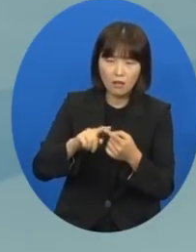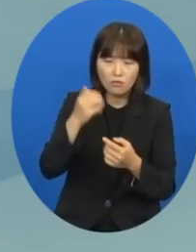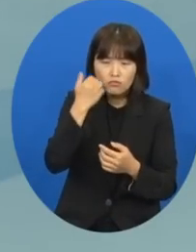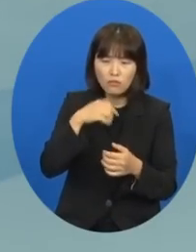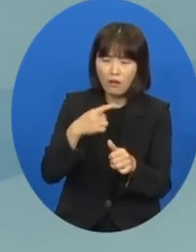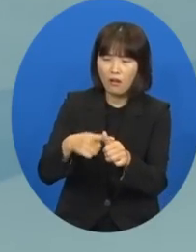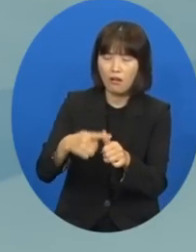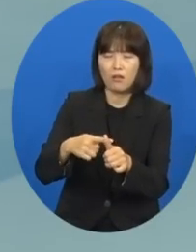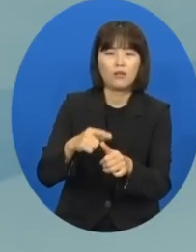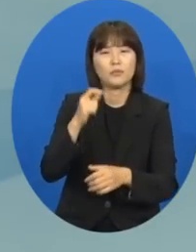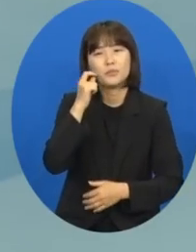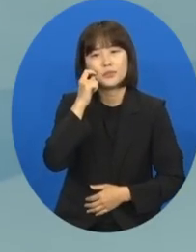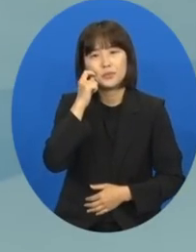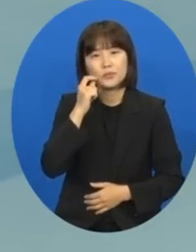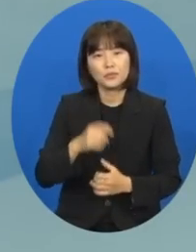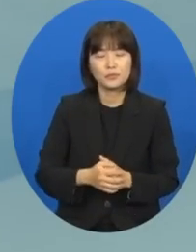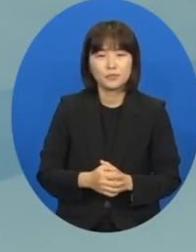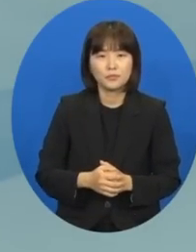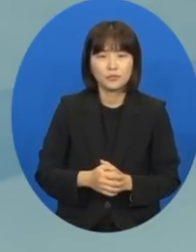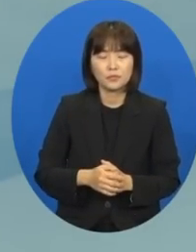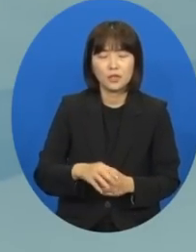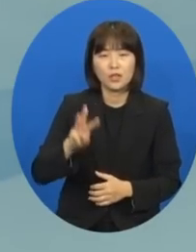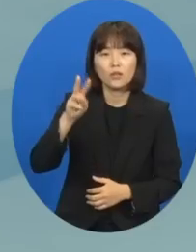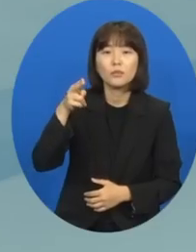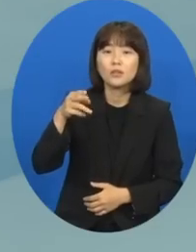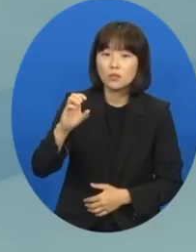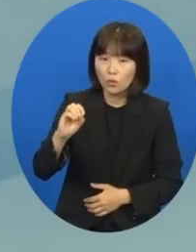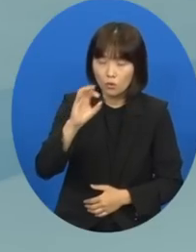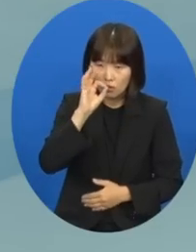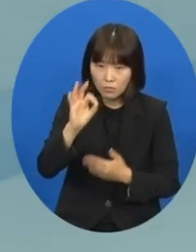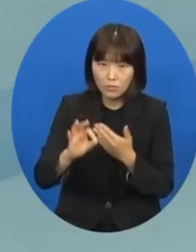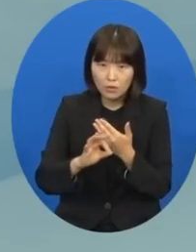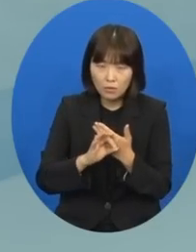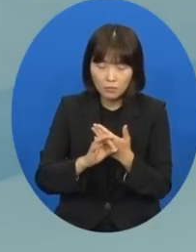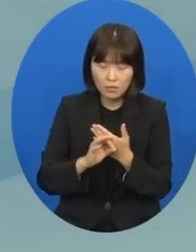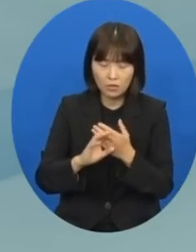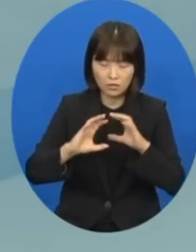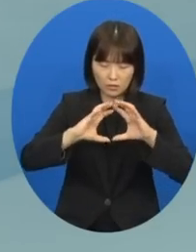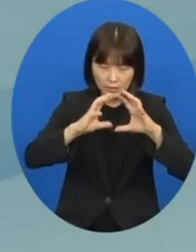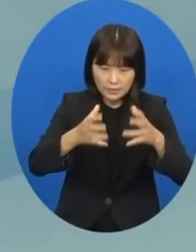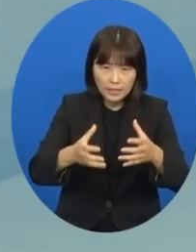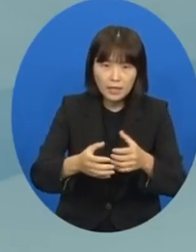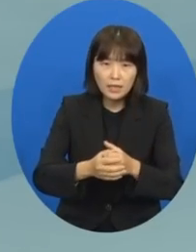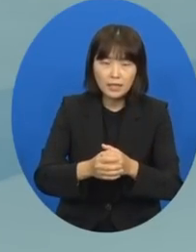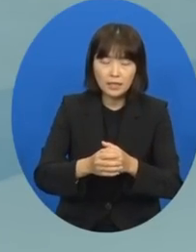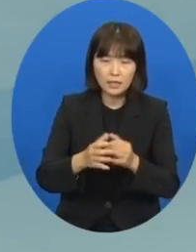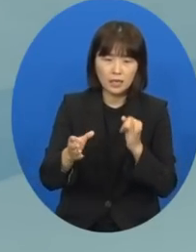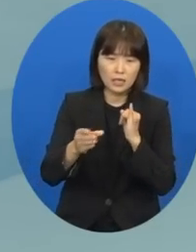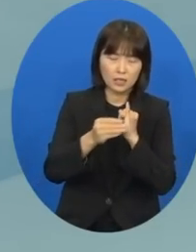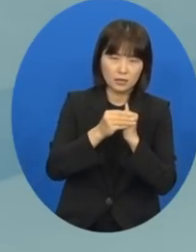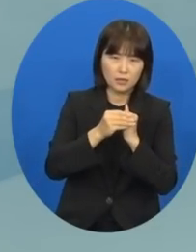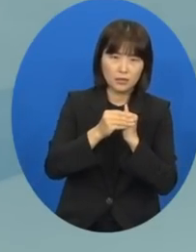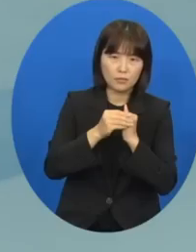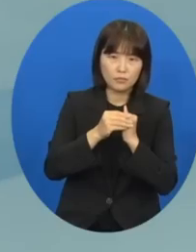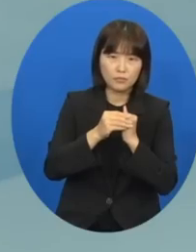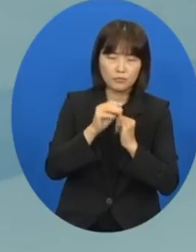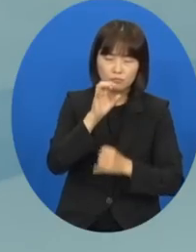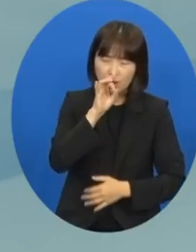없습니다. 세계보건기구에 의하면요 전 세계적으로 불임으로 고통받는 커플이 약 8천만